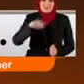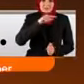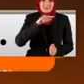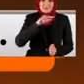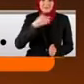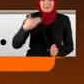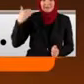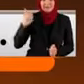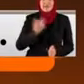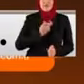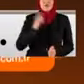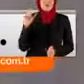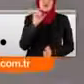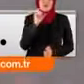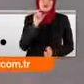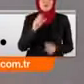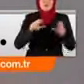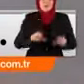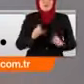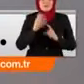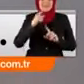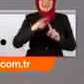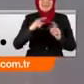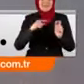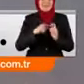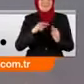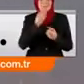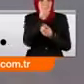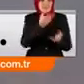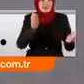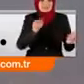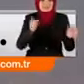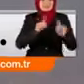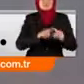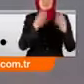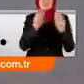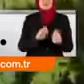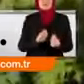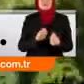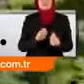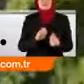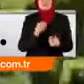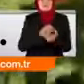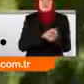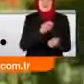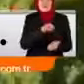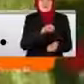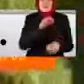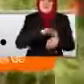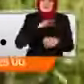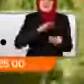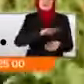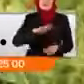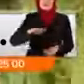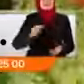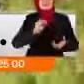geçtiğimiz Eylül ayında oturdukları sitenin bahçesinde kesişti Kara sevdaki çocuklarla hemen arkadaş oldu İnsel Ailesi de